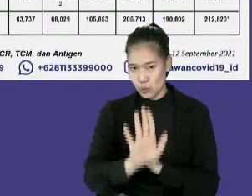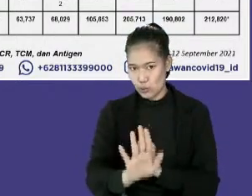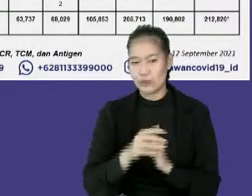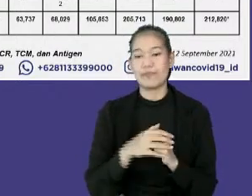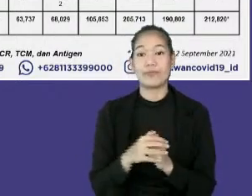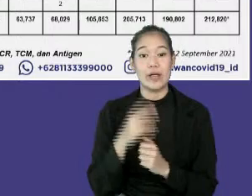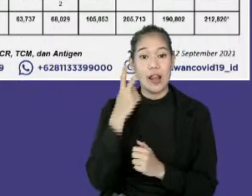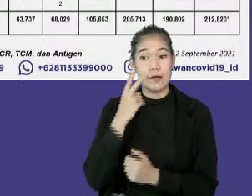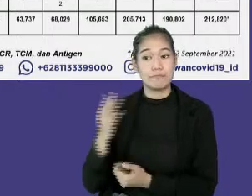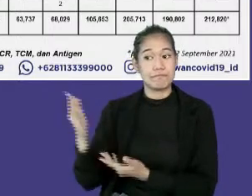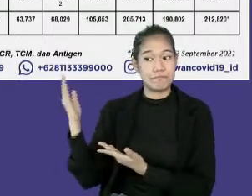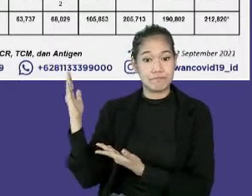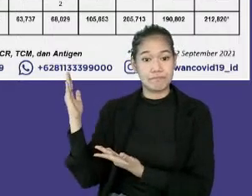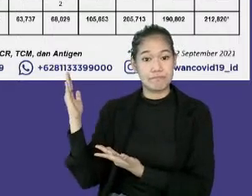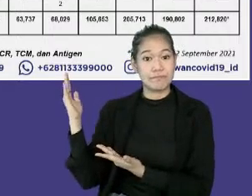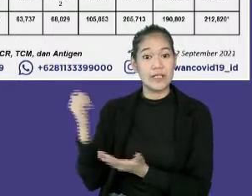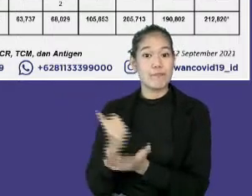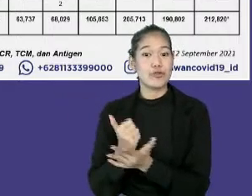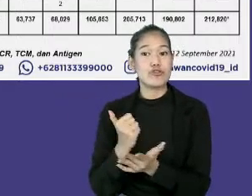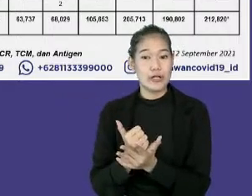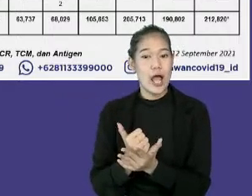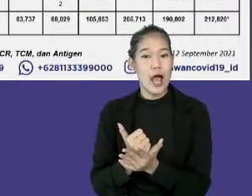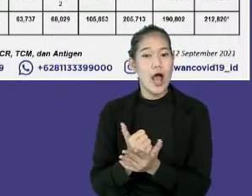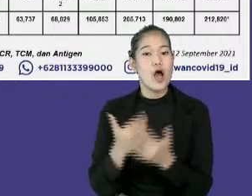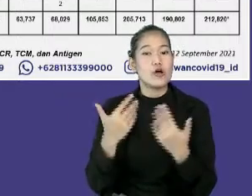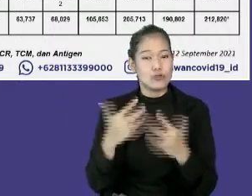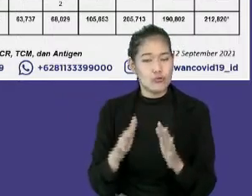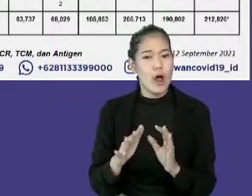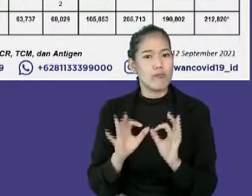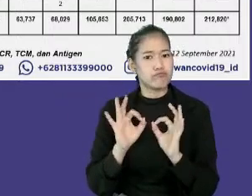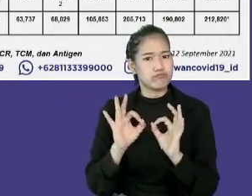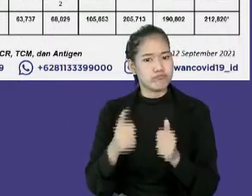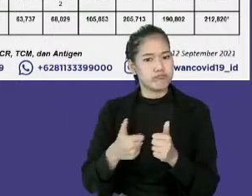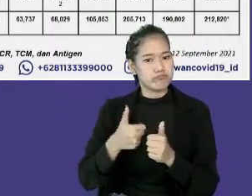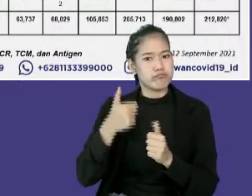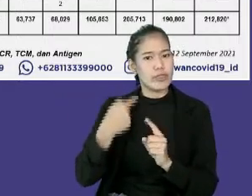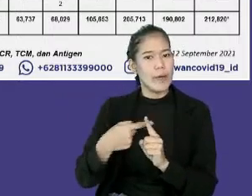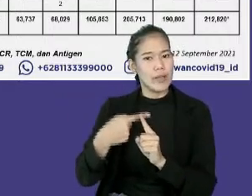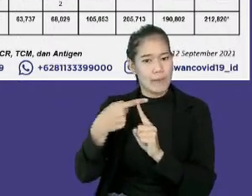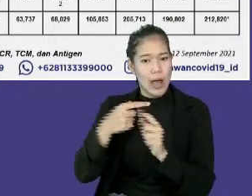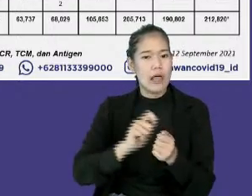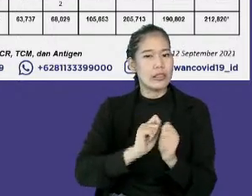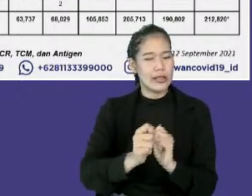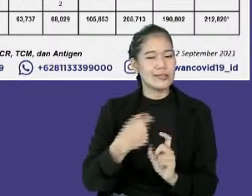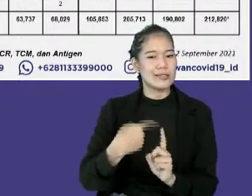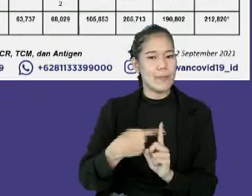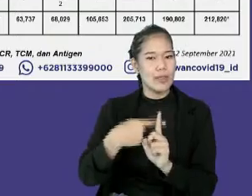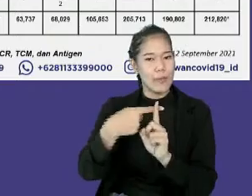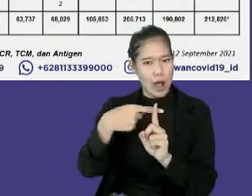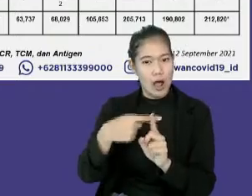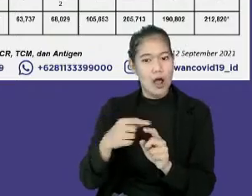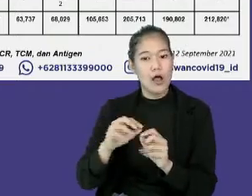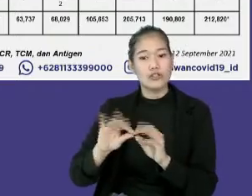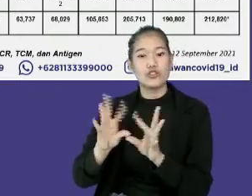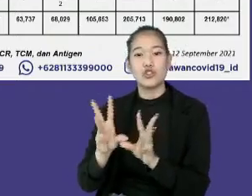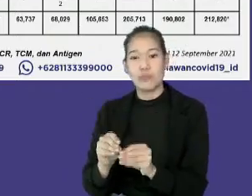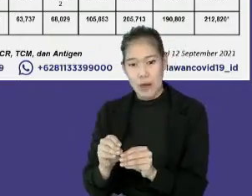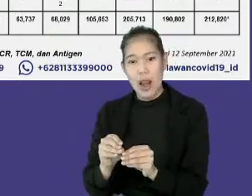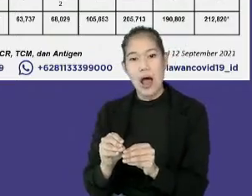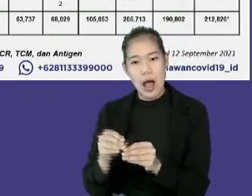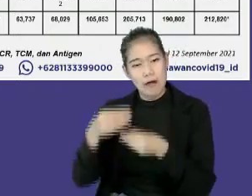jadi kalau kita lihat gambaran sebenarnya kita sudah mengalami improvement ya Luar biasa untuk jumlah resting jumlah pemeriksaan